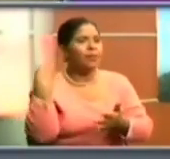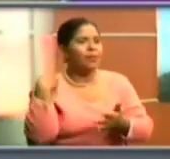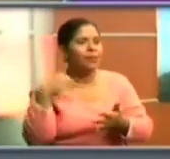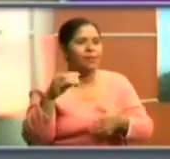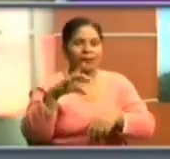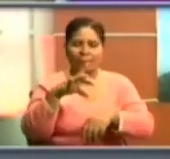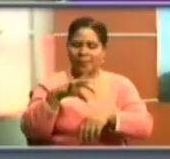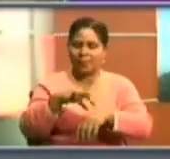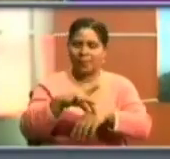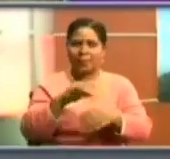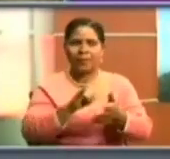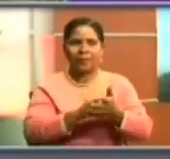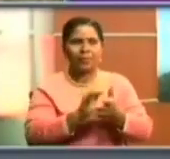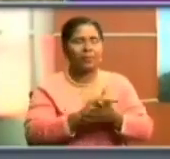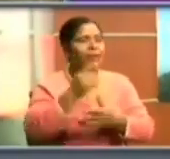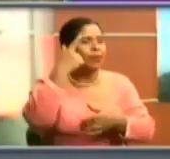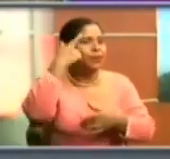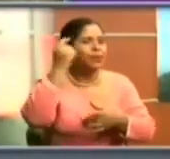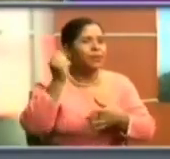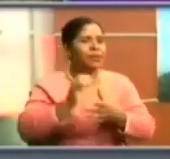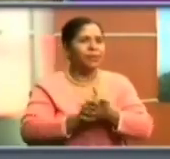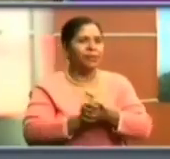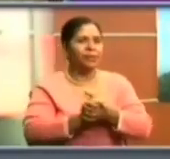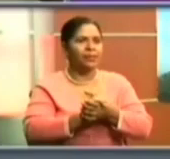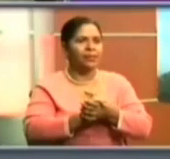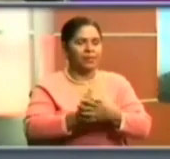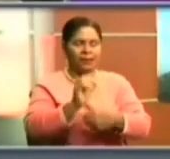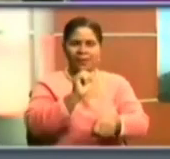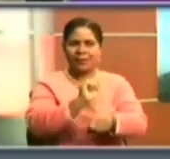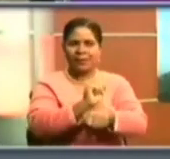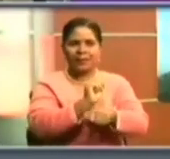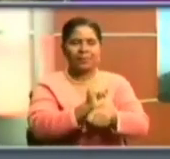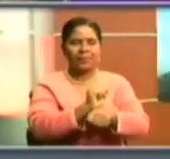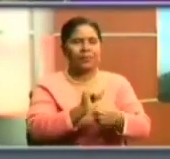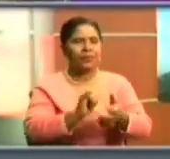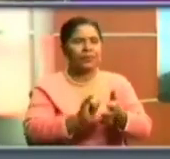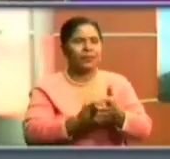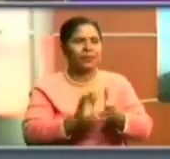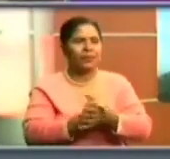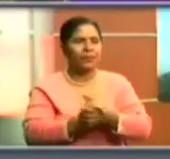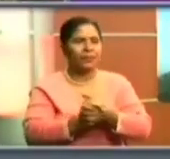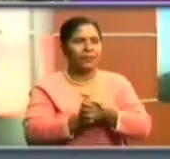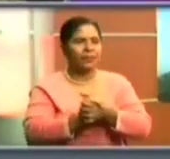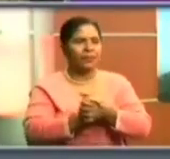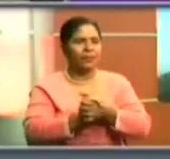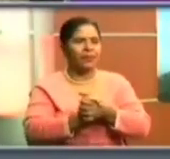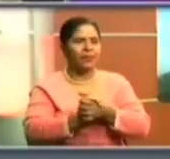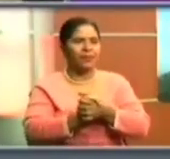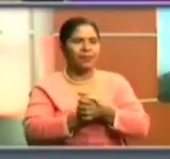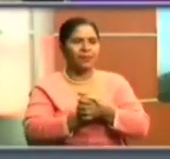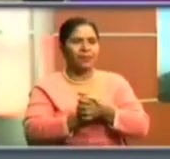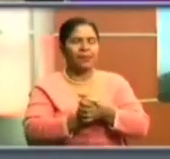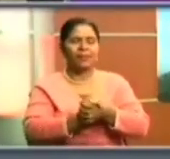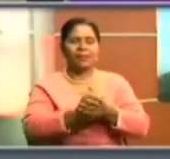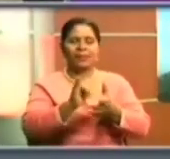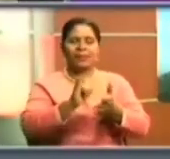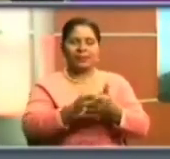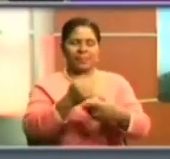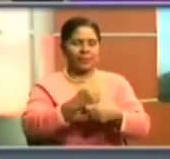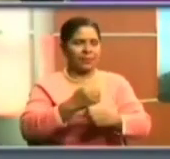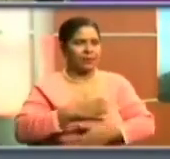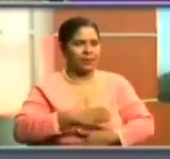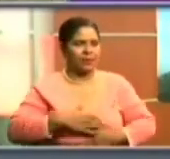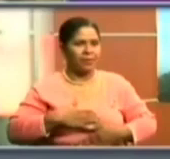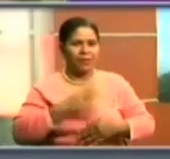que l'État a eu. Parce que nous, ouvriers qui travaillent, nous salaire. L'État doué nous. Et ça fait plaisir.